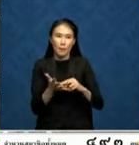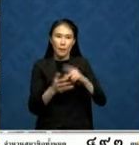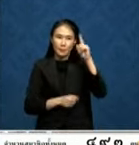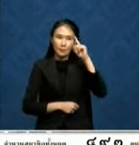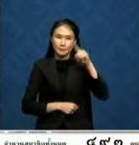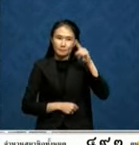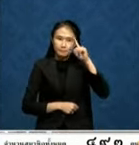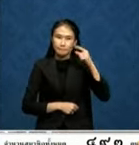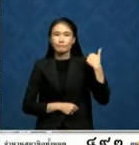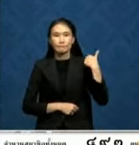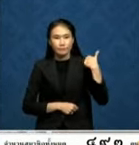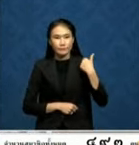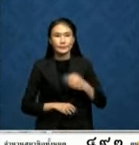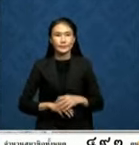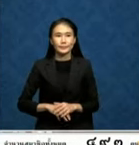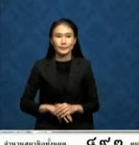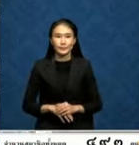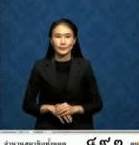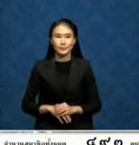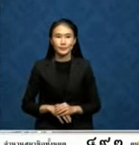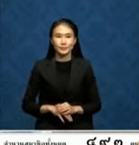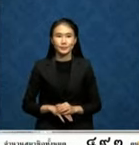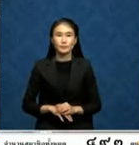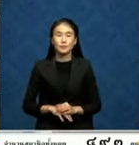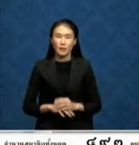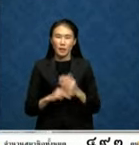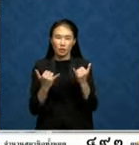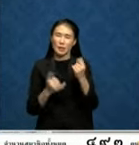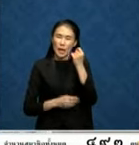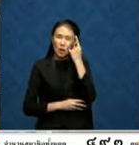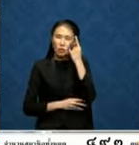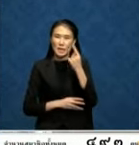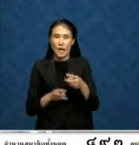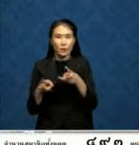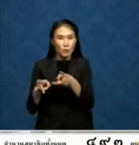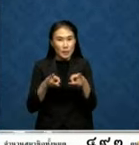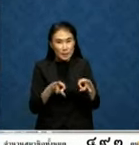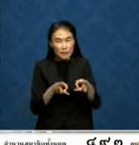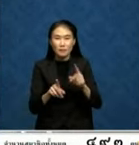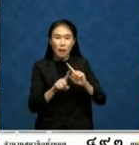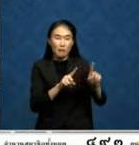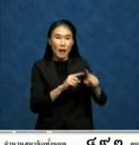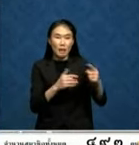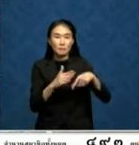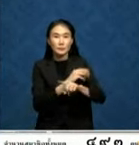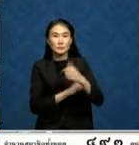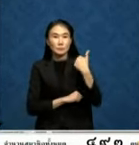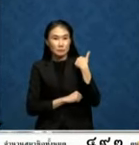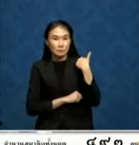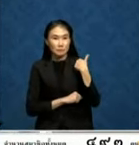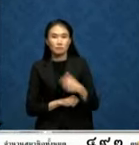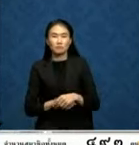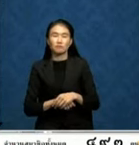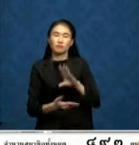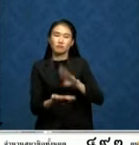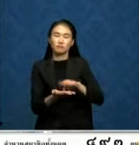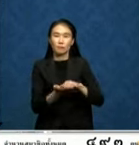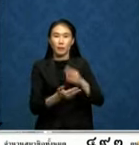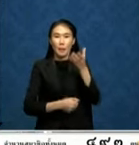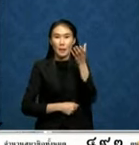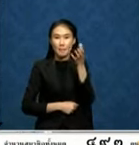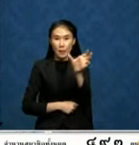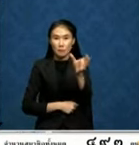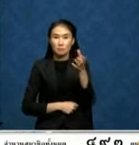ไฟฟ้าได้ด้วยผมเข้าใจครับท่านมีช่องทางมีเครื่องมือและสำคัญท่านมีคอนเทนต์มีเนื้อหาสาระใน